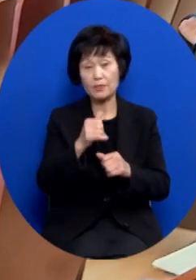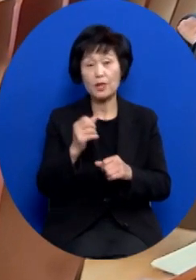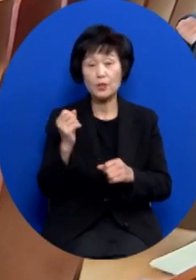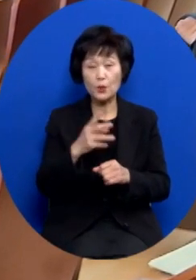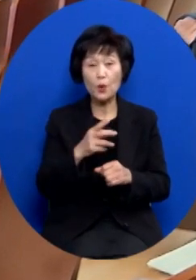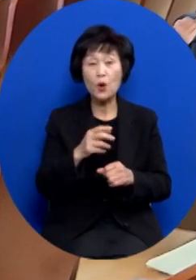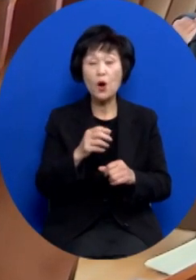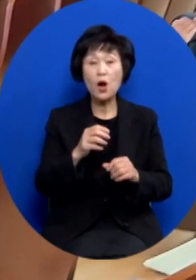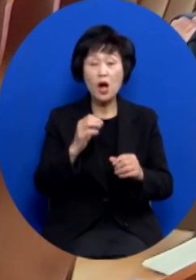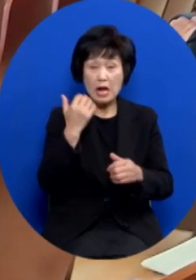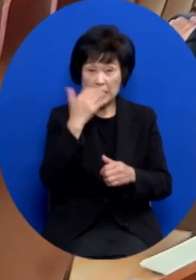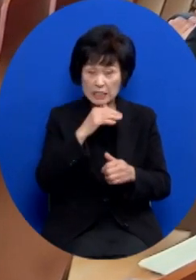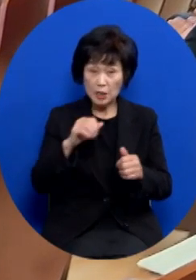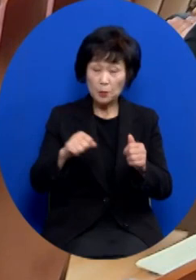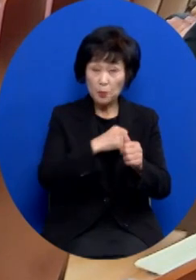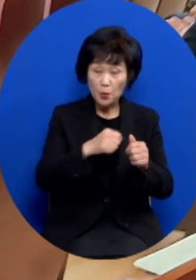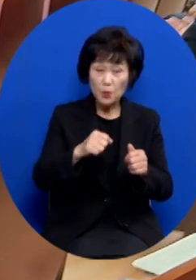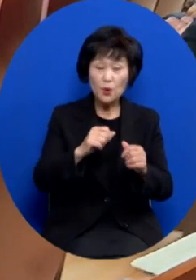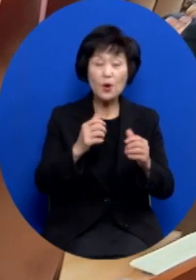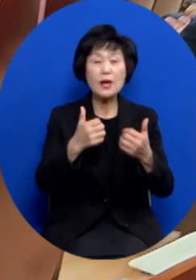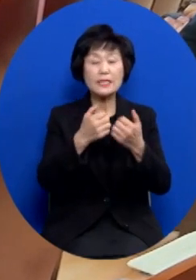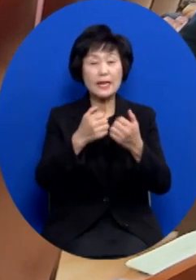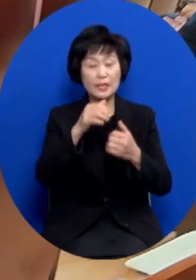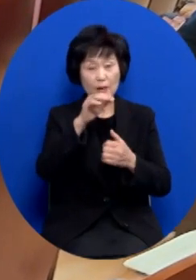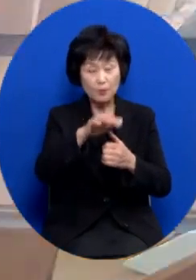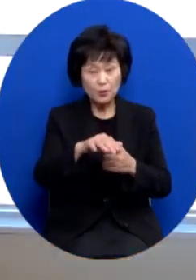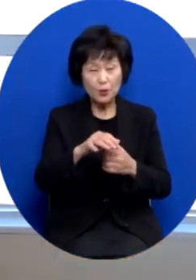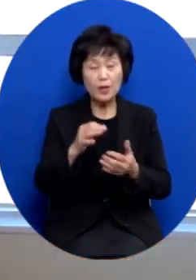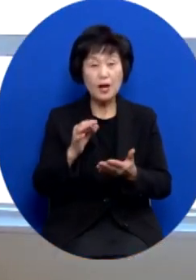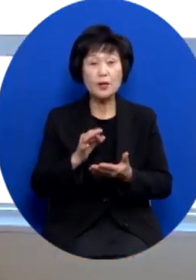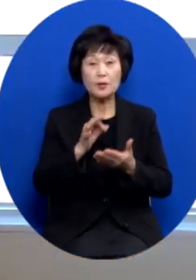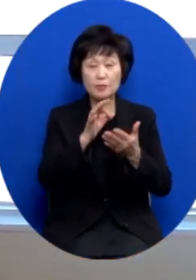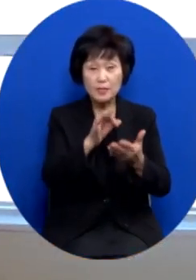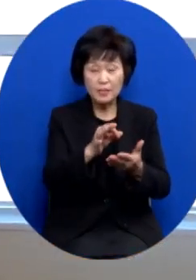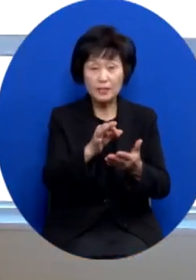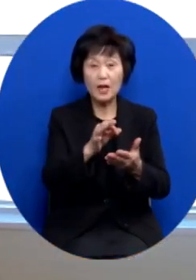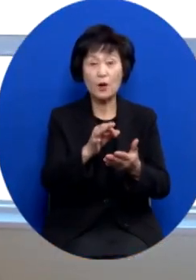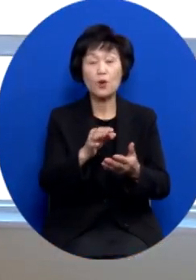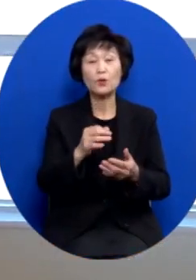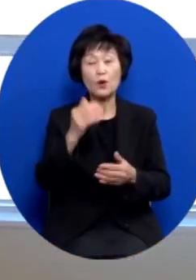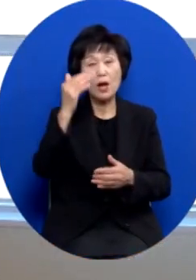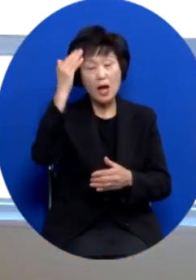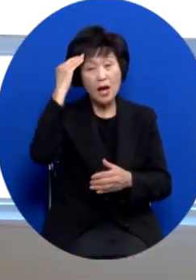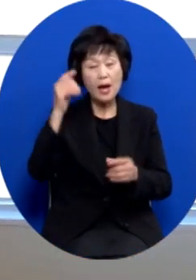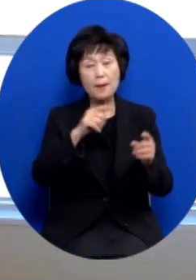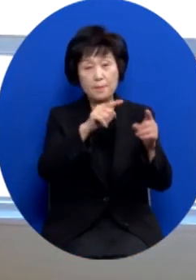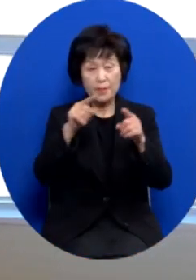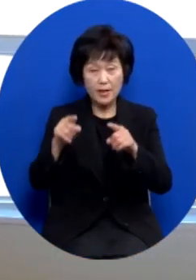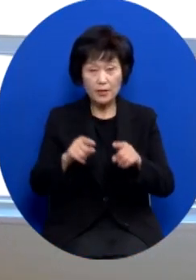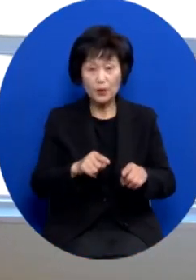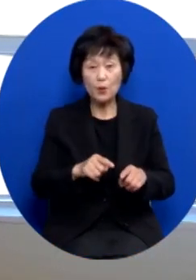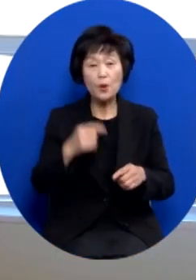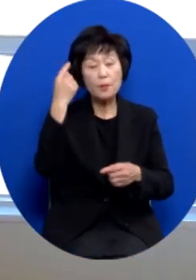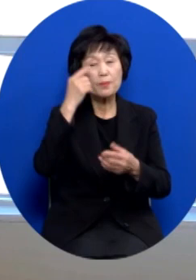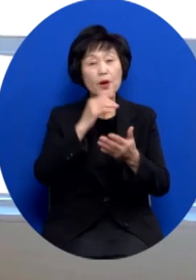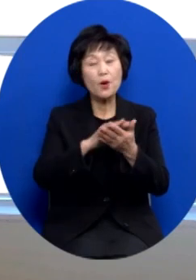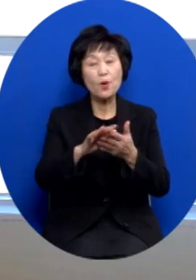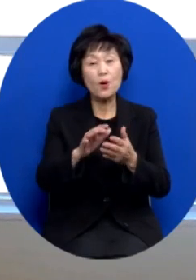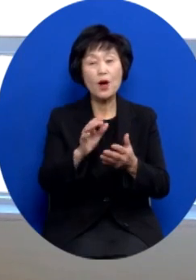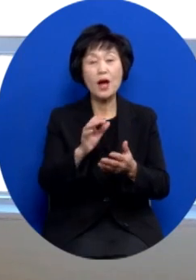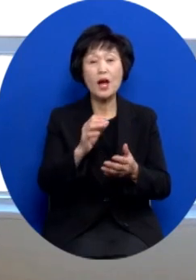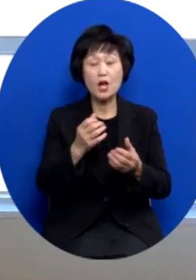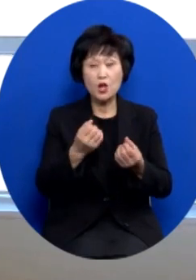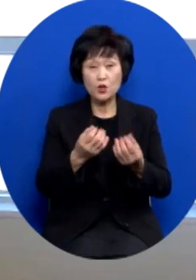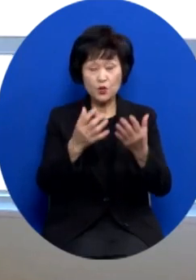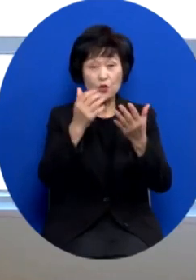성폭력 상담소에 헌금을 전달하고 통일을 준비하는 범국민 운동 한반도 평화 메달 수여식을 통해 세계 총